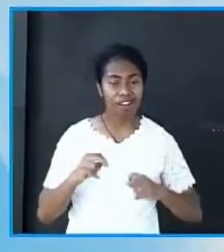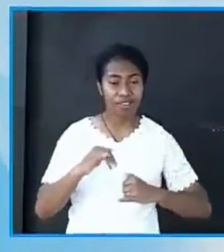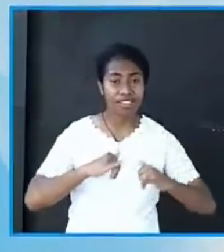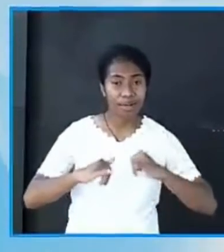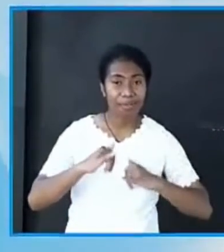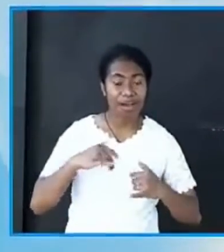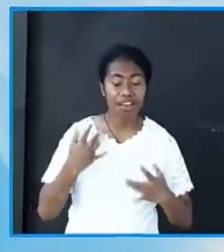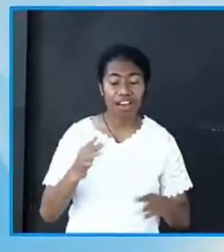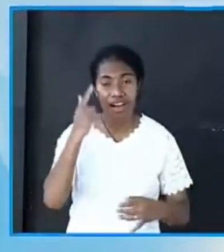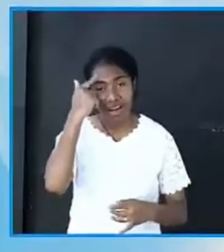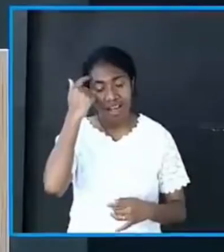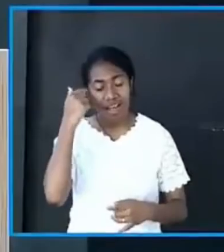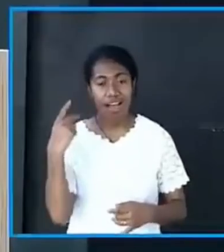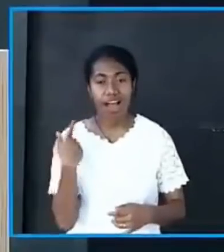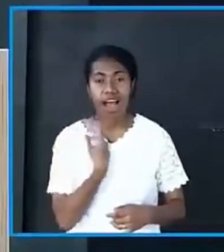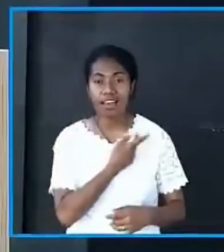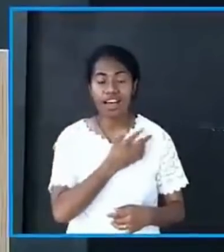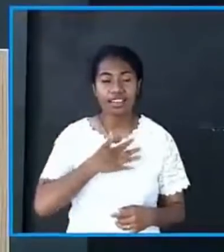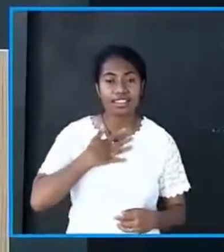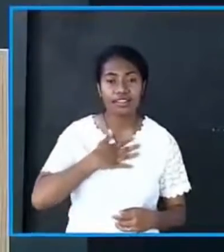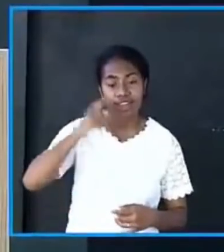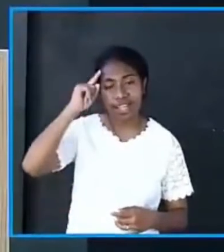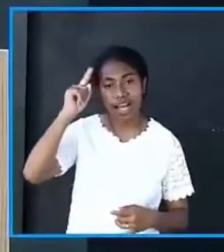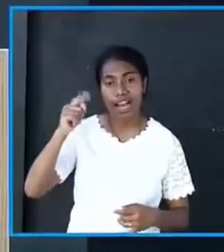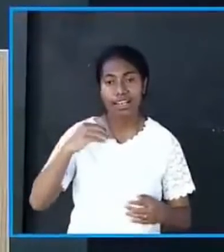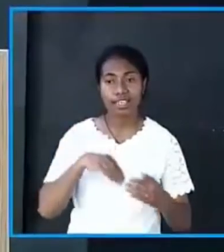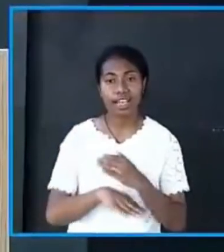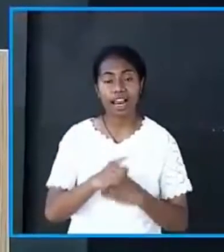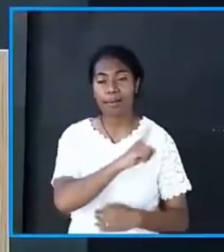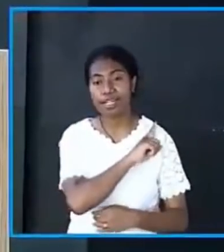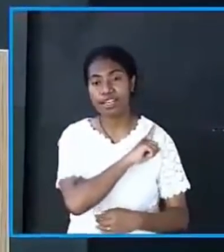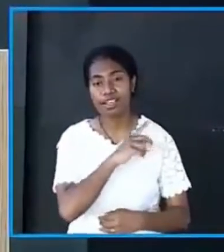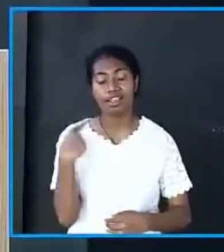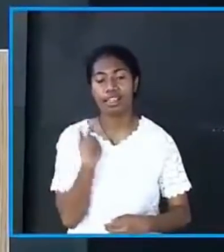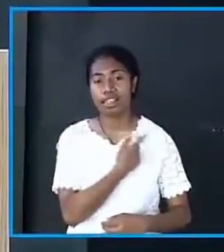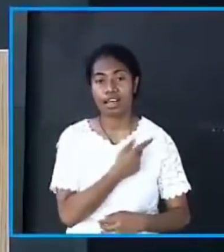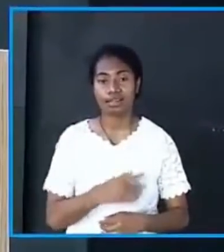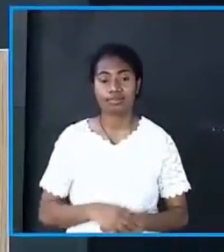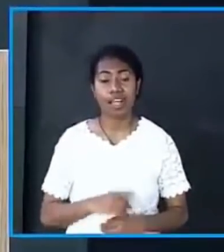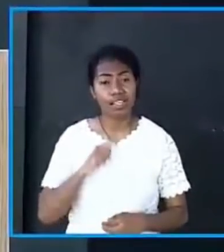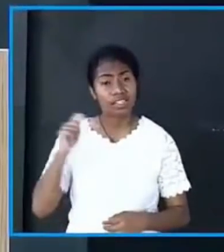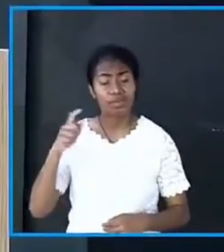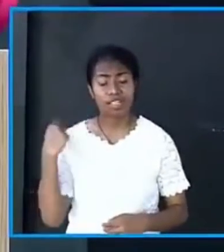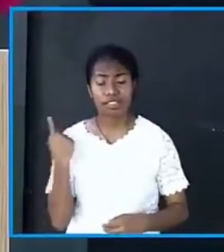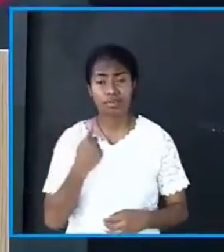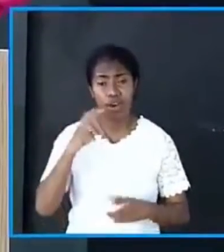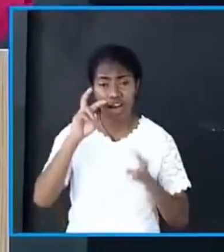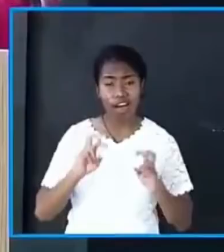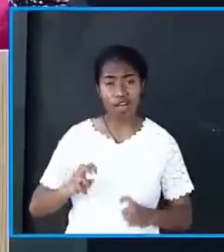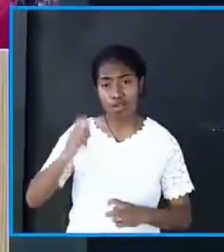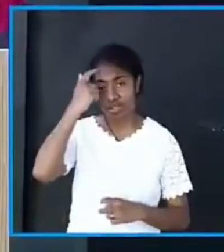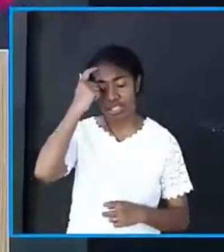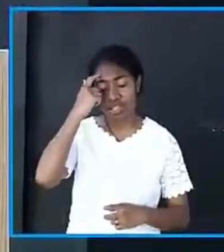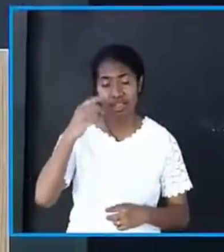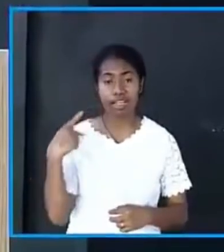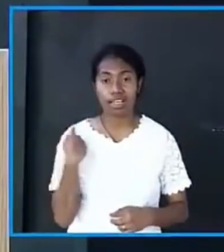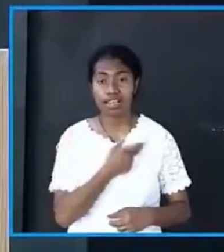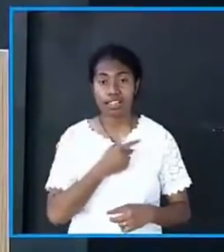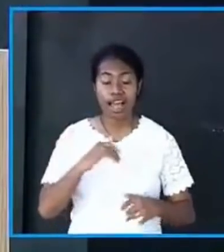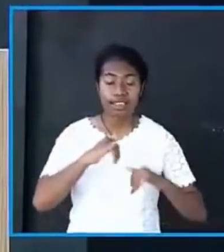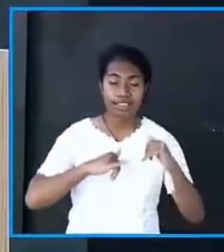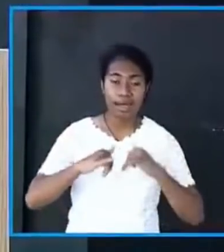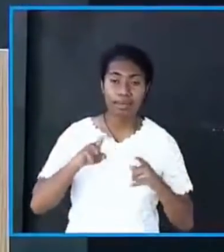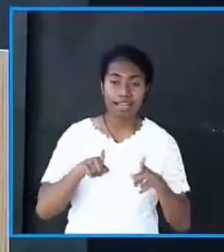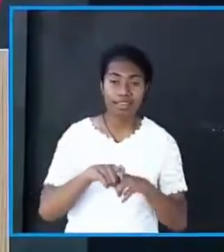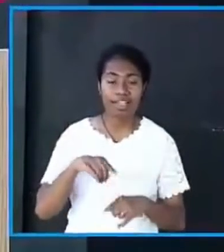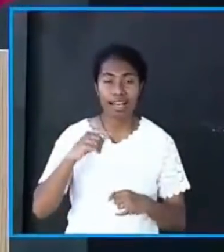ada sifat Allah dalam diri kita Nah saudara ingat kita mirip Allah kita